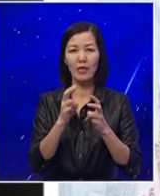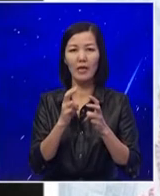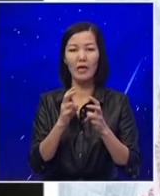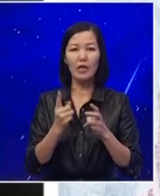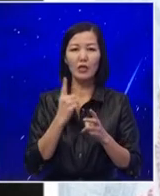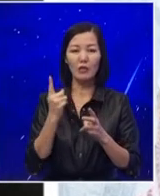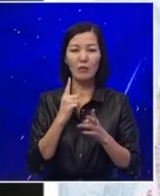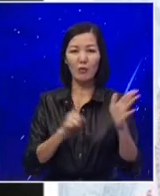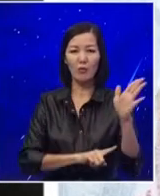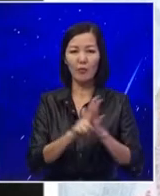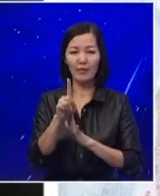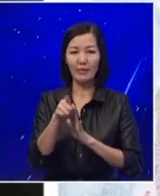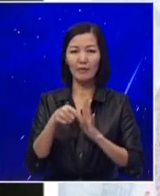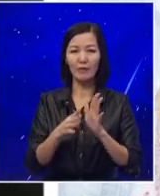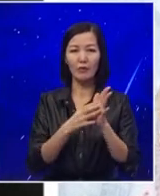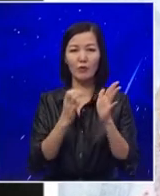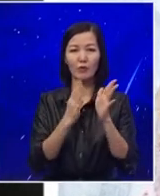бойынша шебер болып бастады.